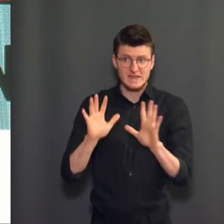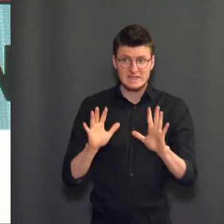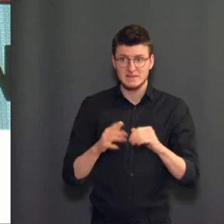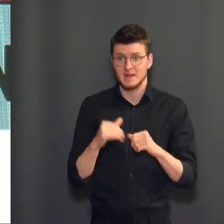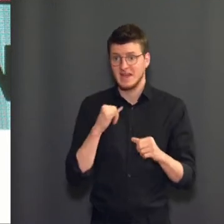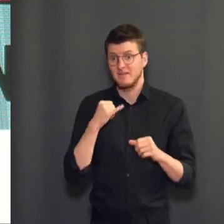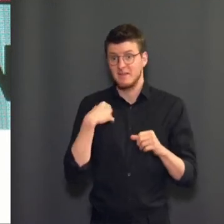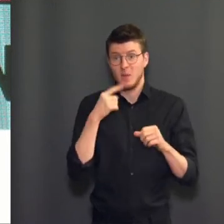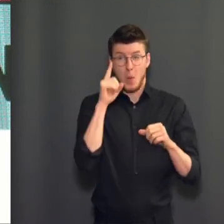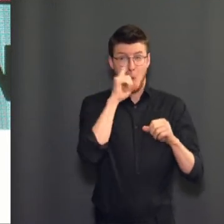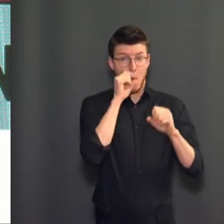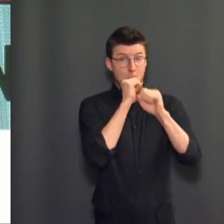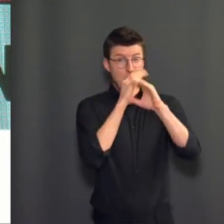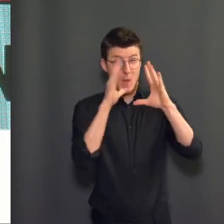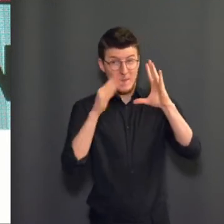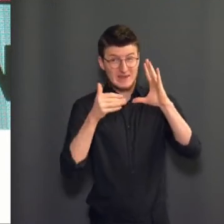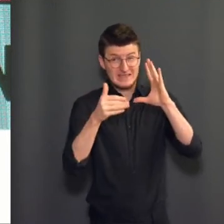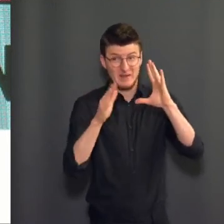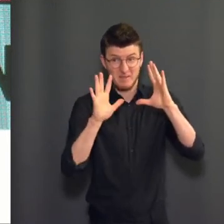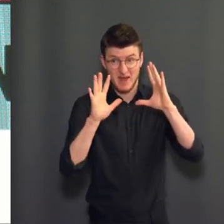snel uitgeblazen worden.